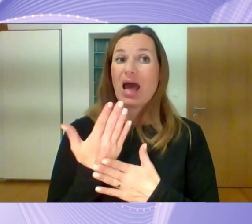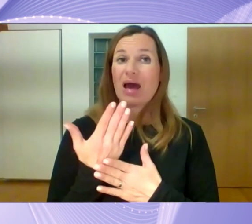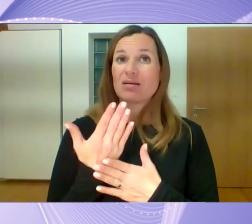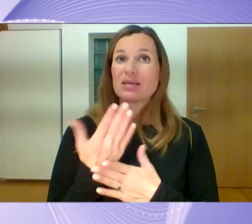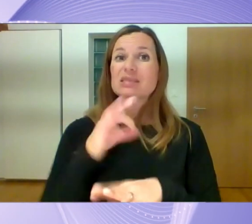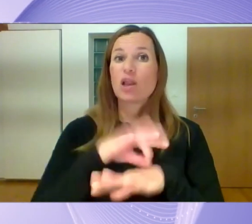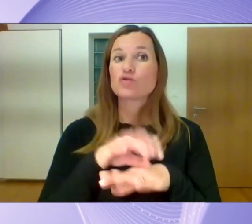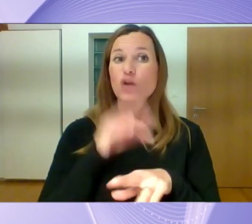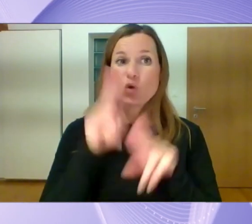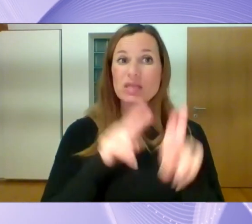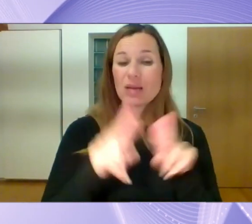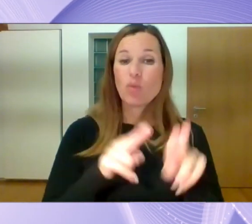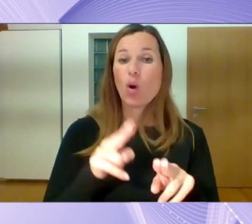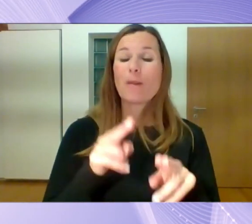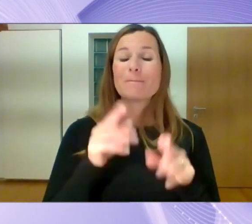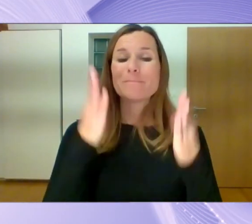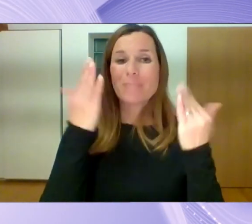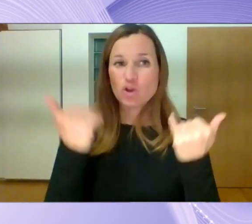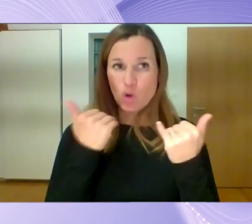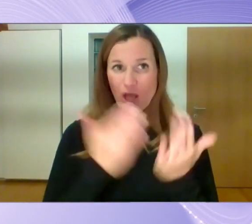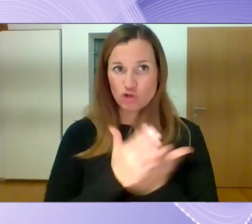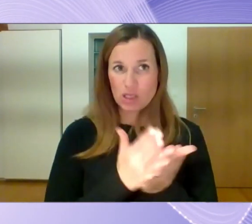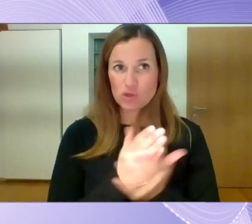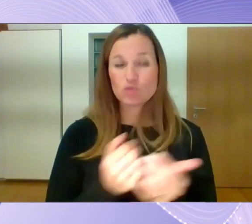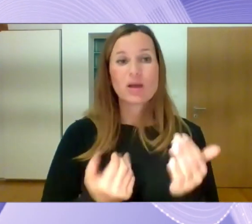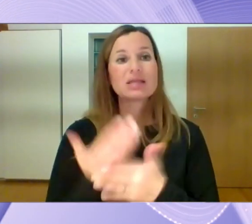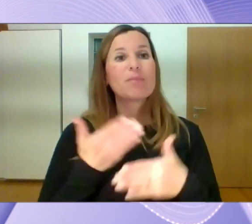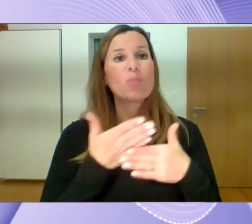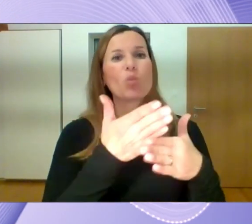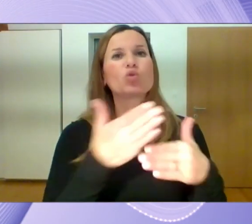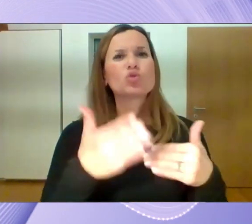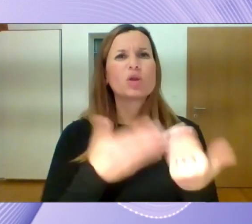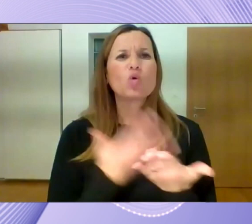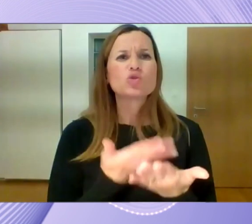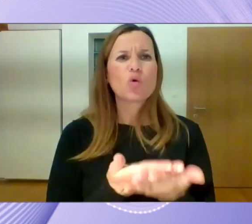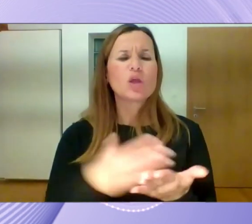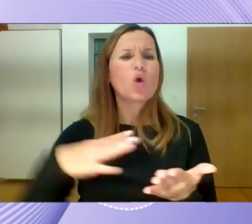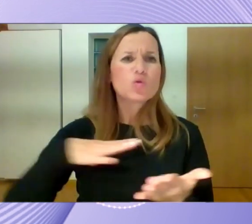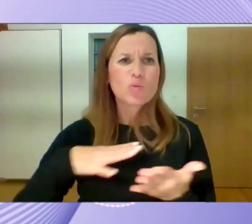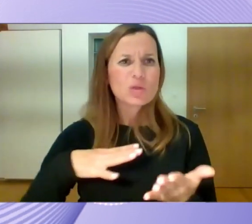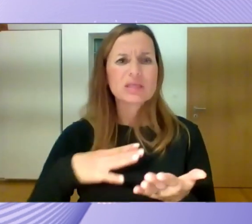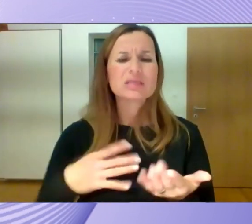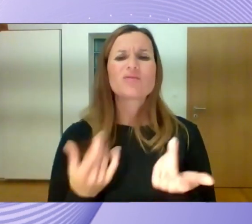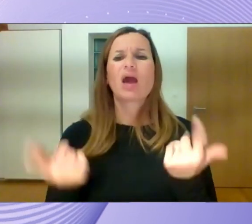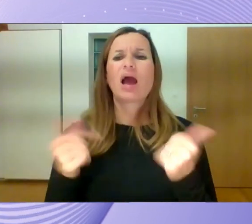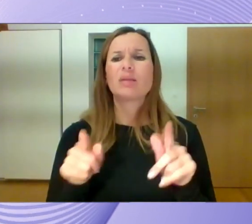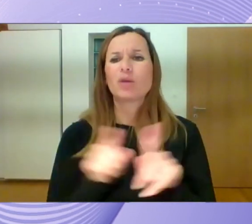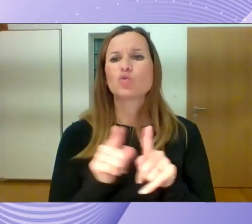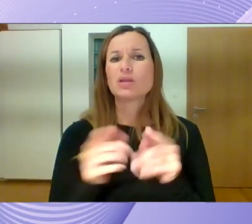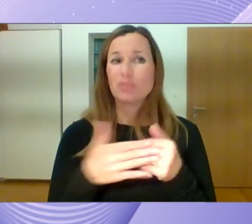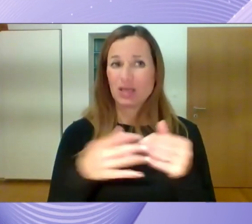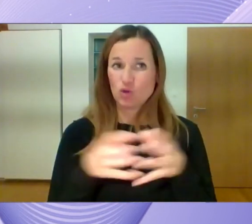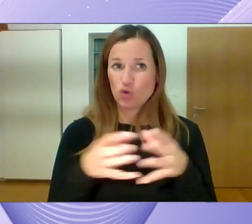služba, za pomoč pri osnovnih gospodinjskih ali pa tudi pri družabništvu